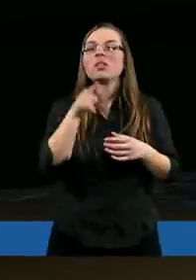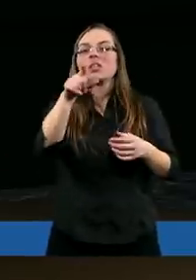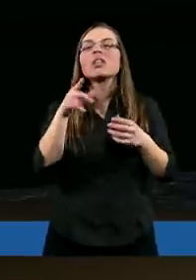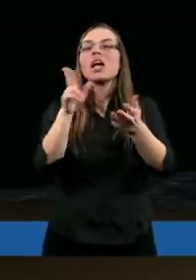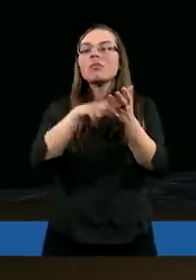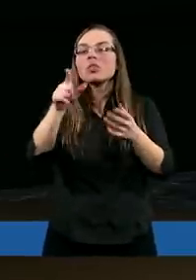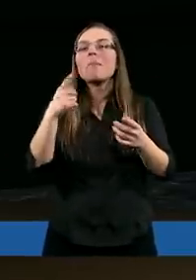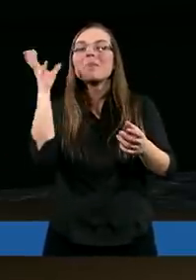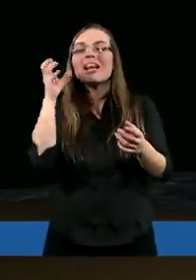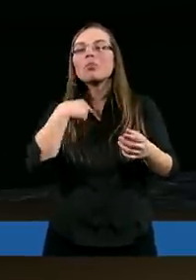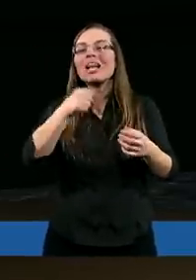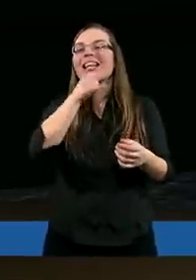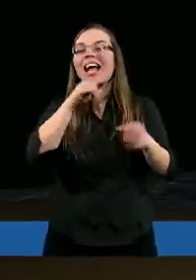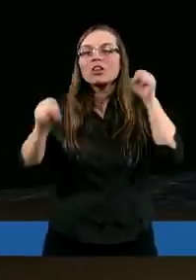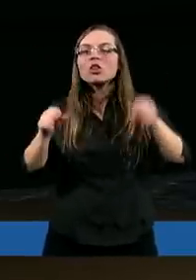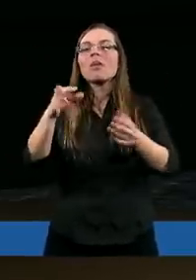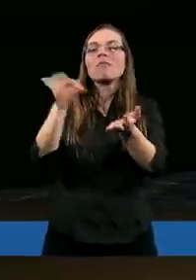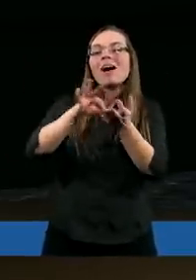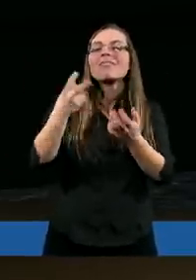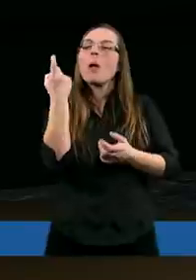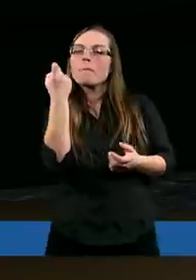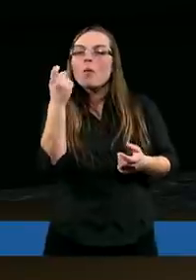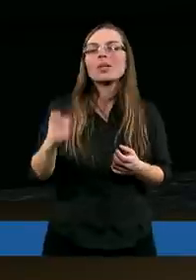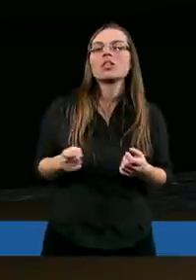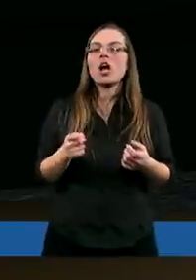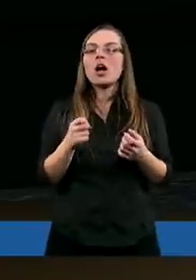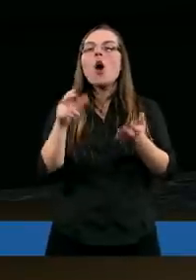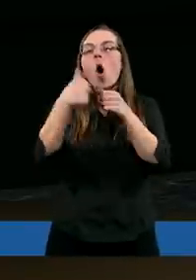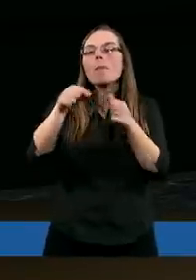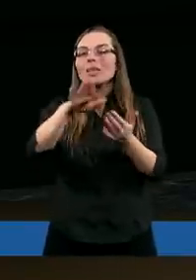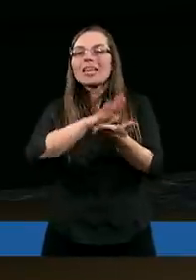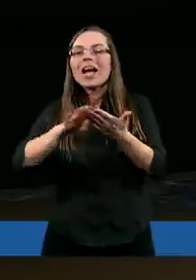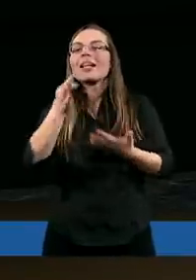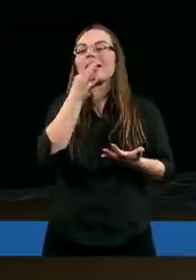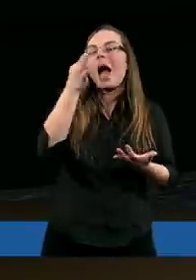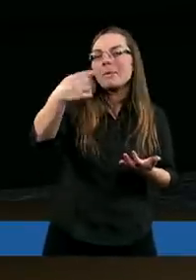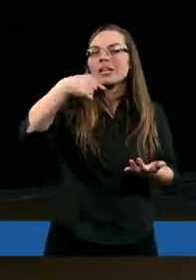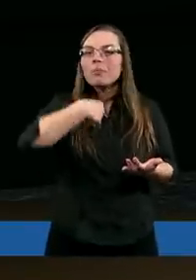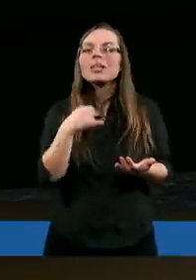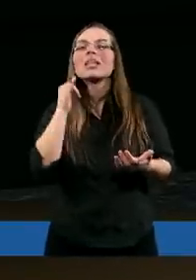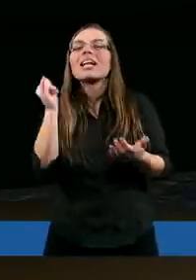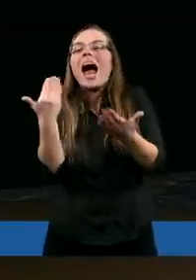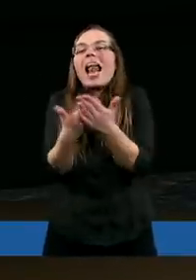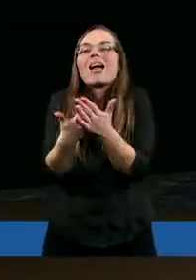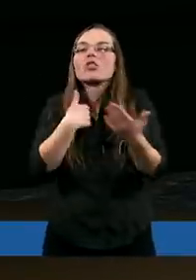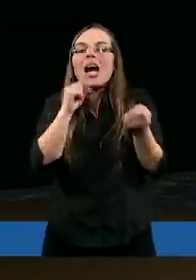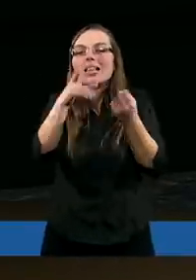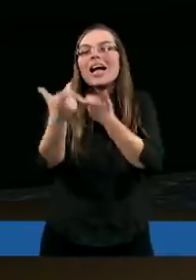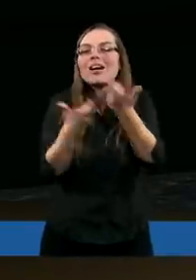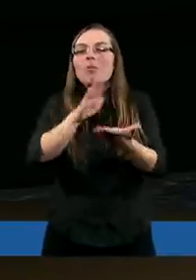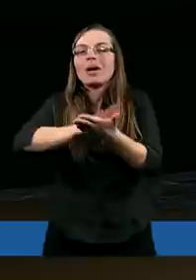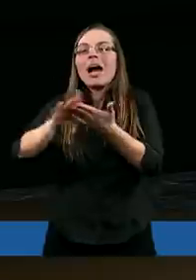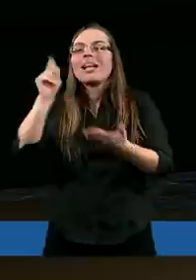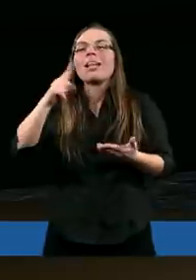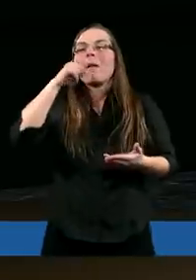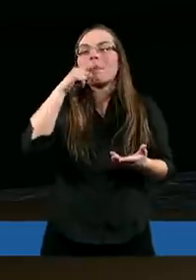mnie przesłuchiwała, w którymś momencie oprócz tych kanapek zapytała mnie w ogóle, dlaczego ja robię takie kanapki